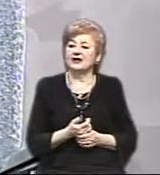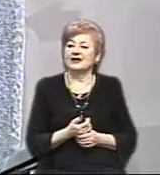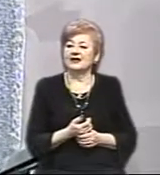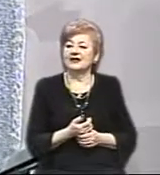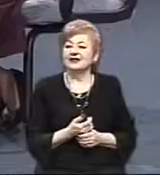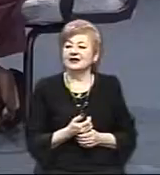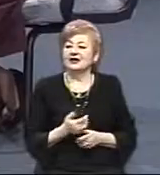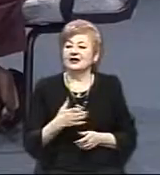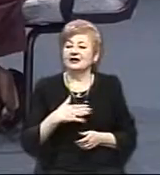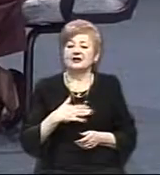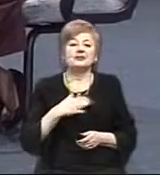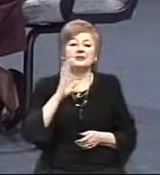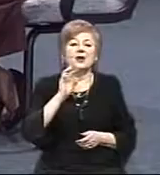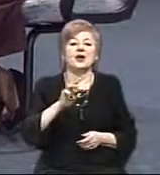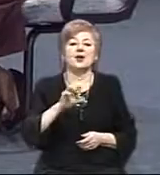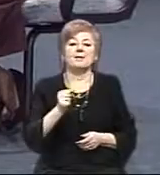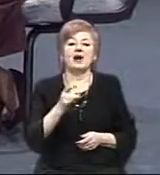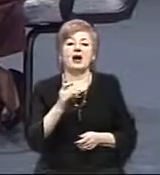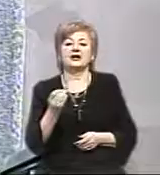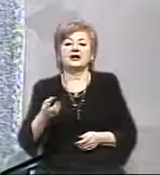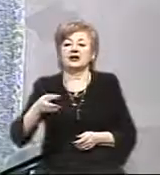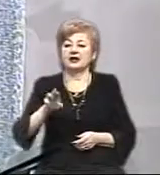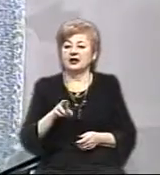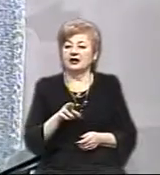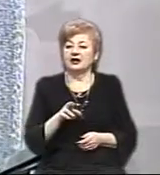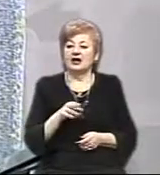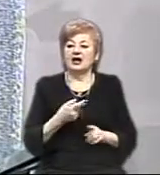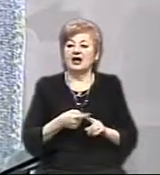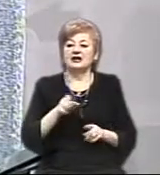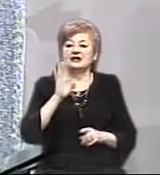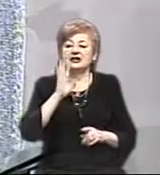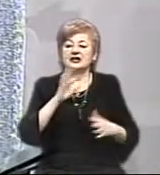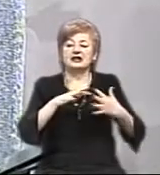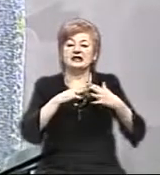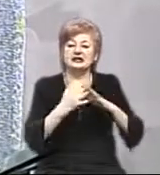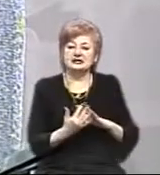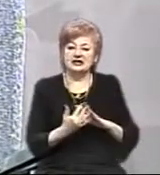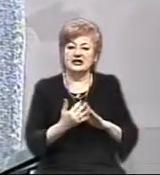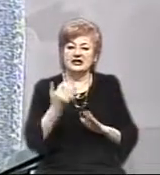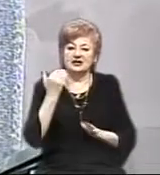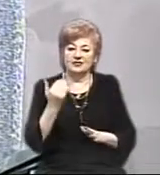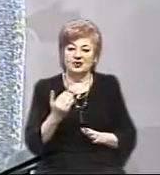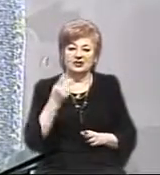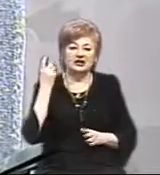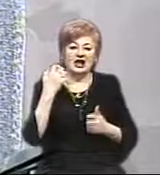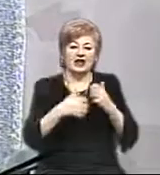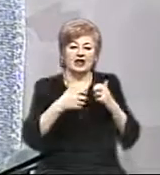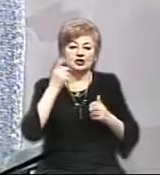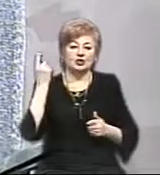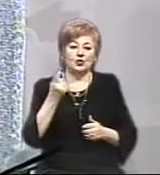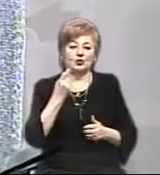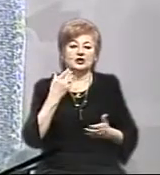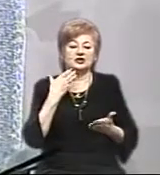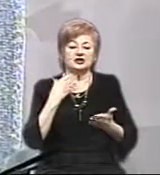витягнула. Я Марія, ось, і це жінка з села Таврійське в Білозерському районі Херсонської області. Має